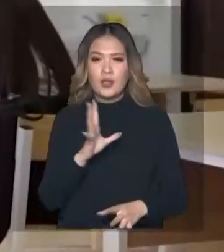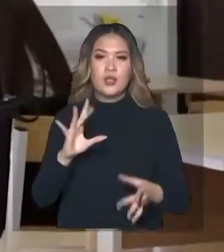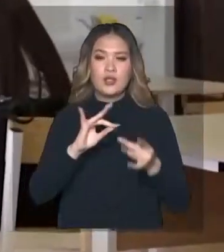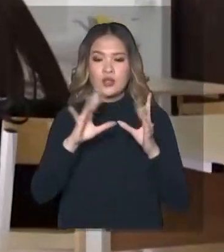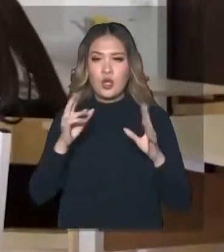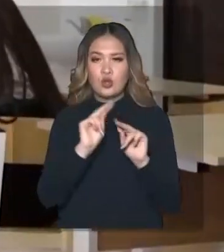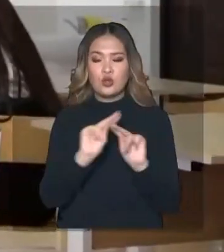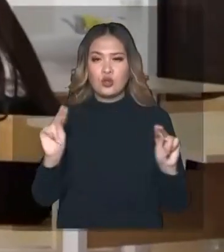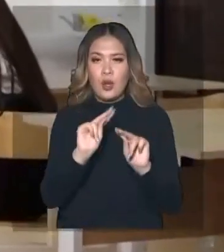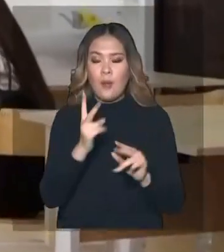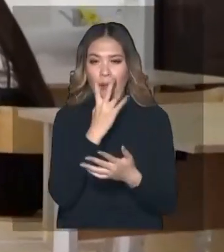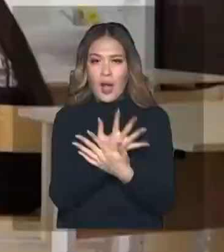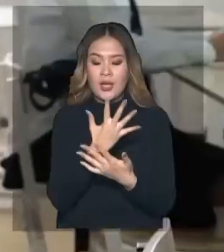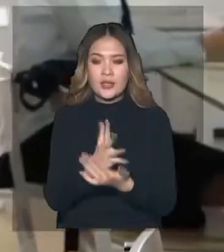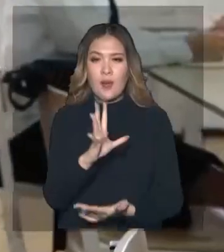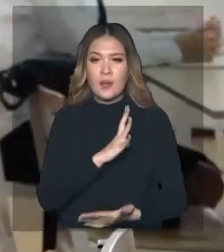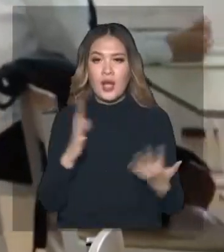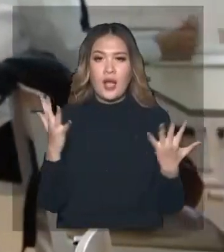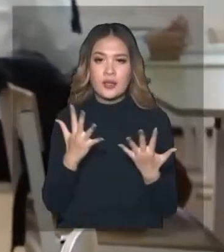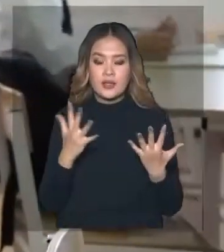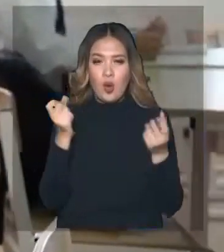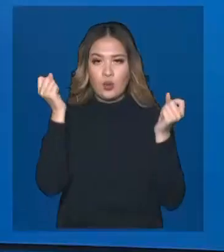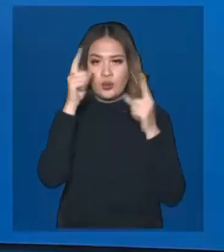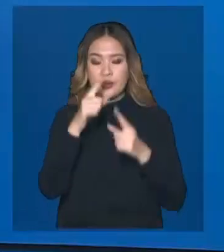сабақ үйретудің қазіргі трендтері қандай?